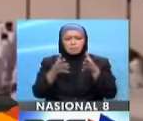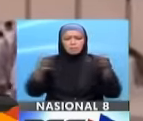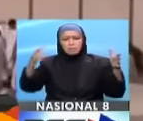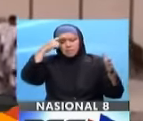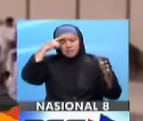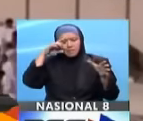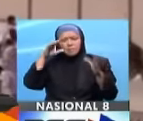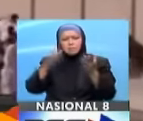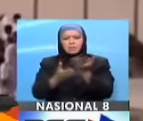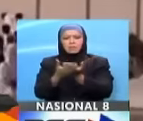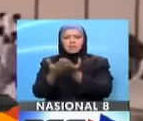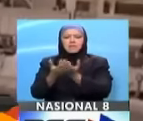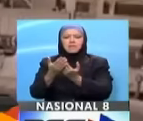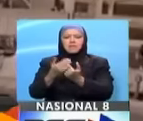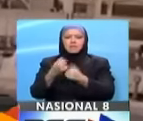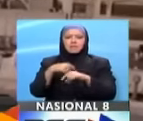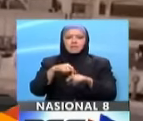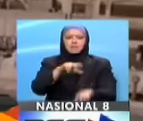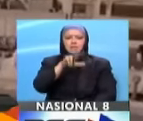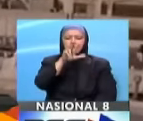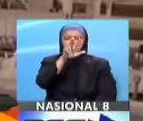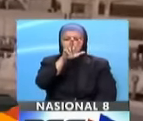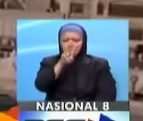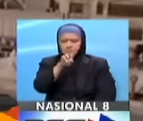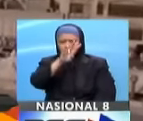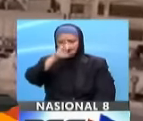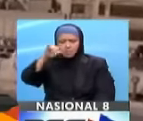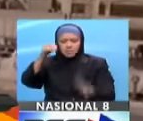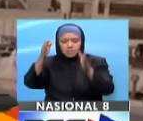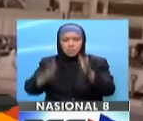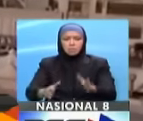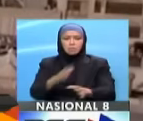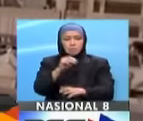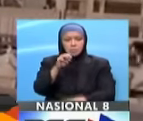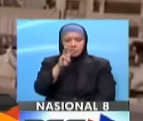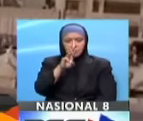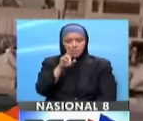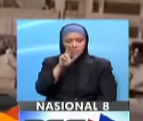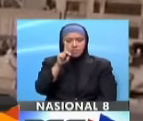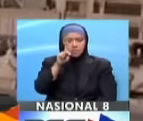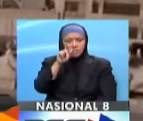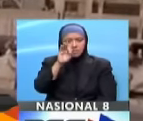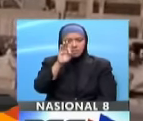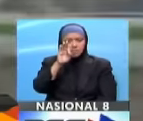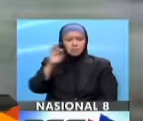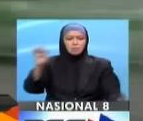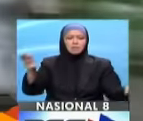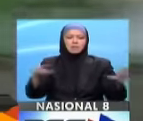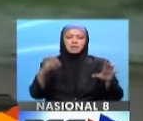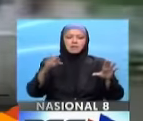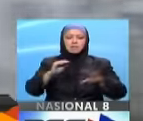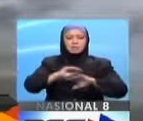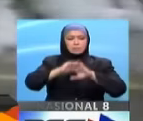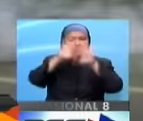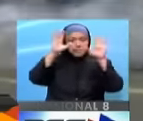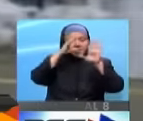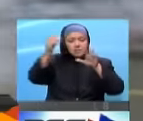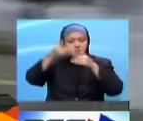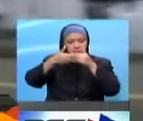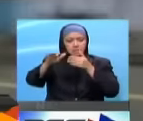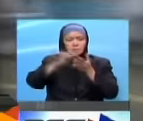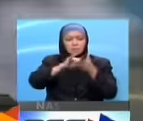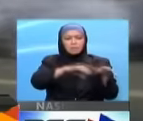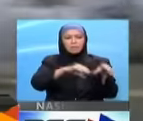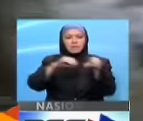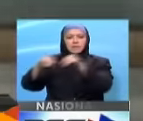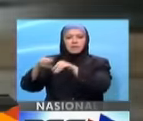jemaah menjalani kemuncak ibadah haji itu. Wukuf hanya dilaksanakan hanya pada siang hari. Selepas berwukuf, para jemaah akan bergerak ke